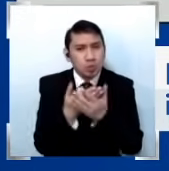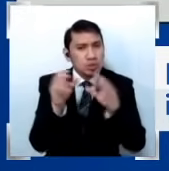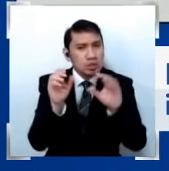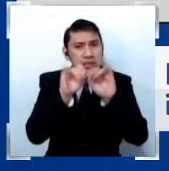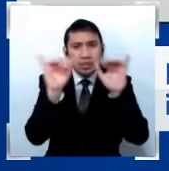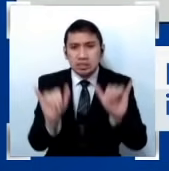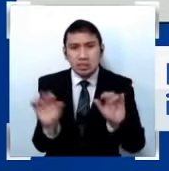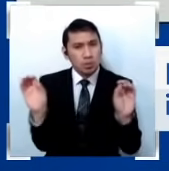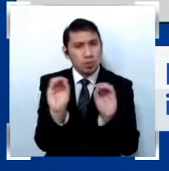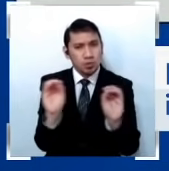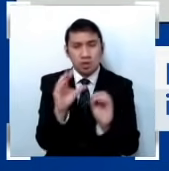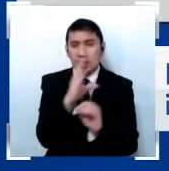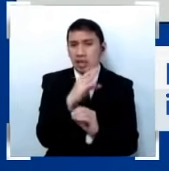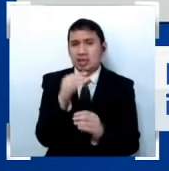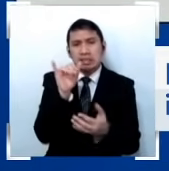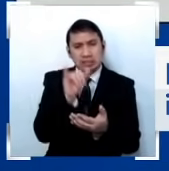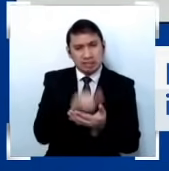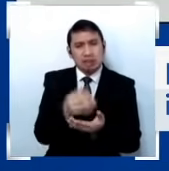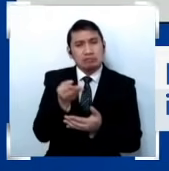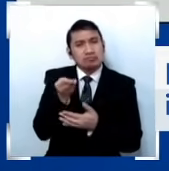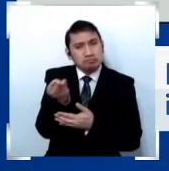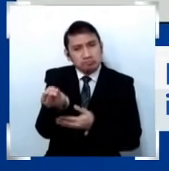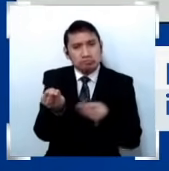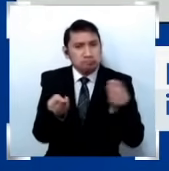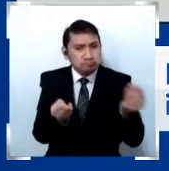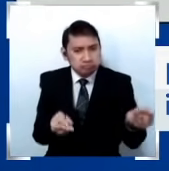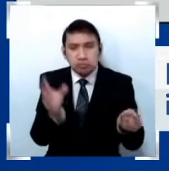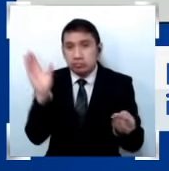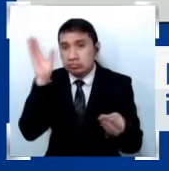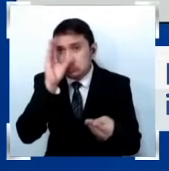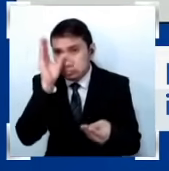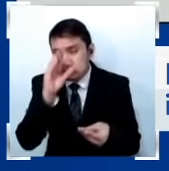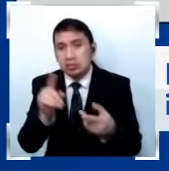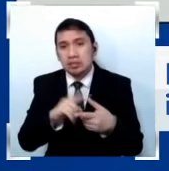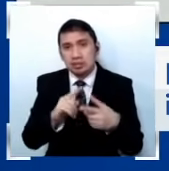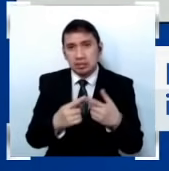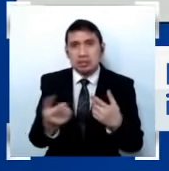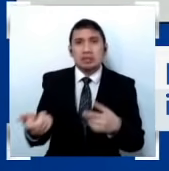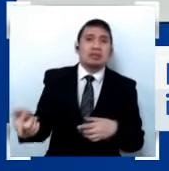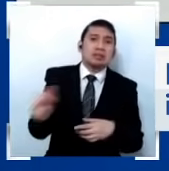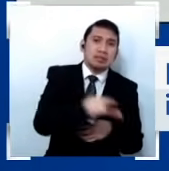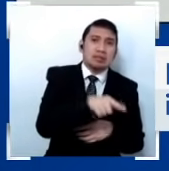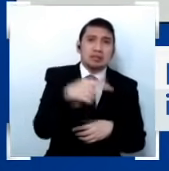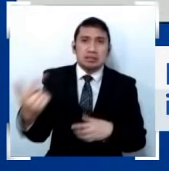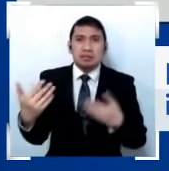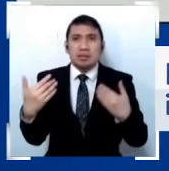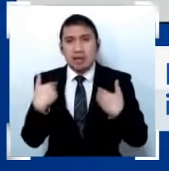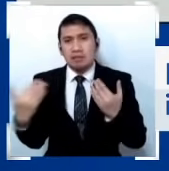mga natetest na puro lockdown kapag nagsasurge ang cases, babalik sa ibang form ng community quarantine,